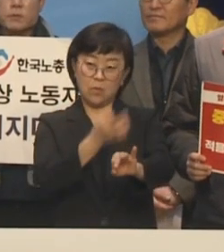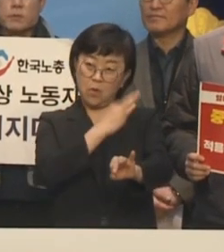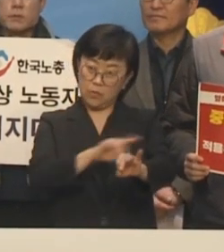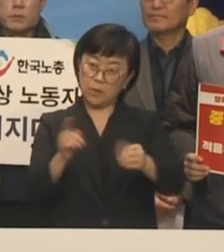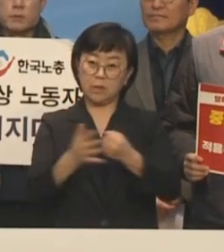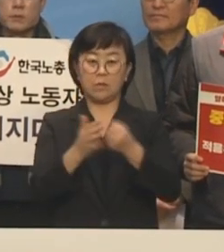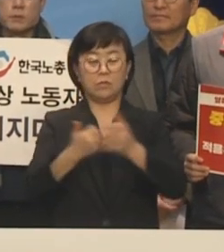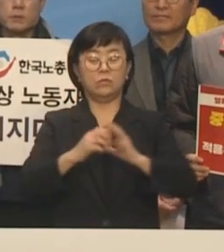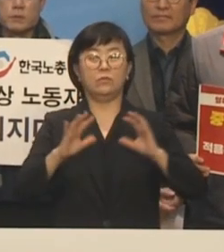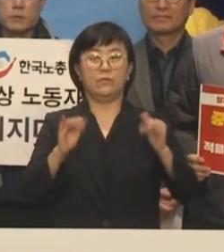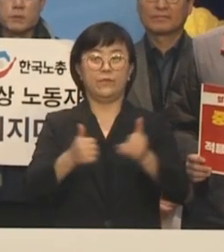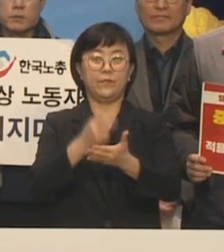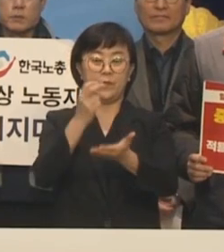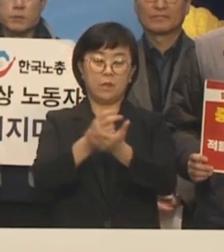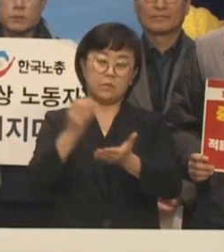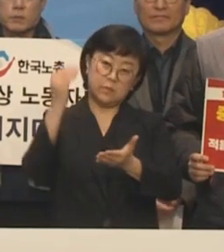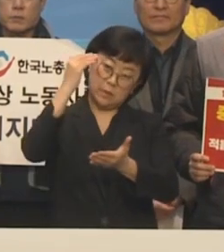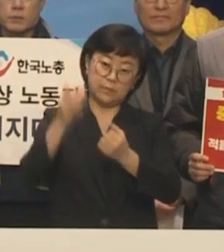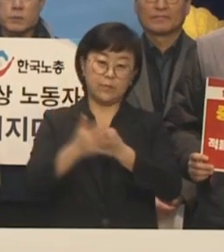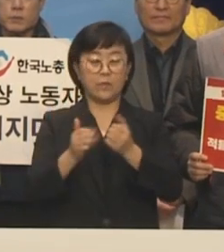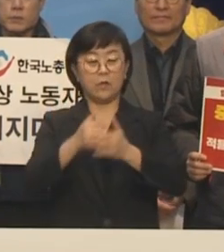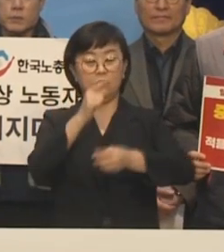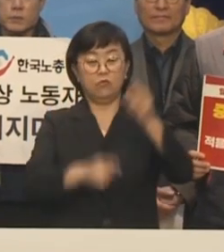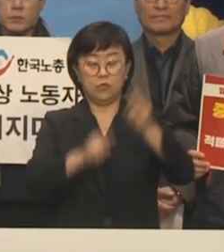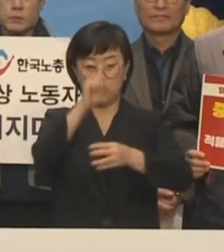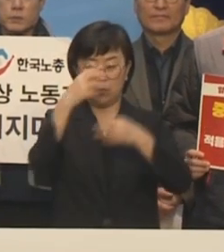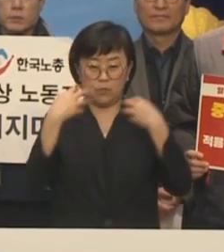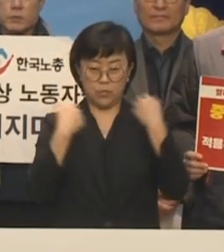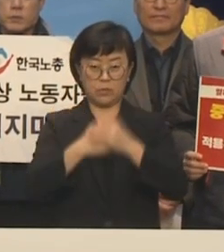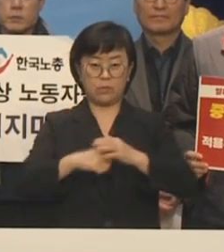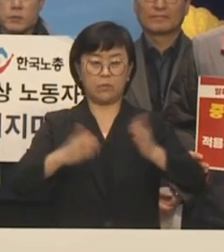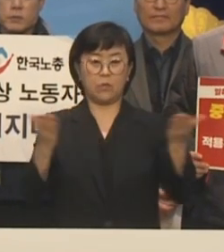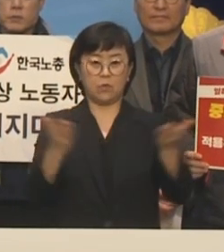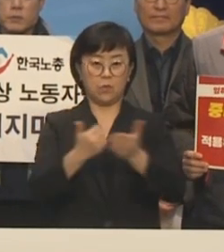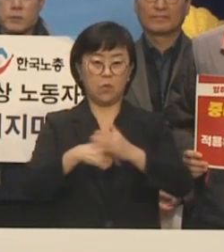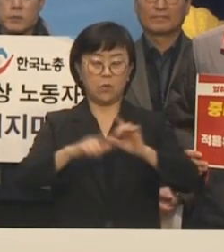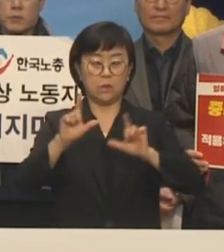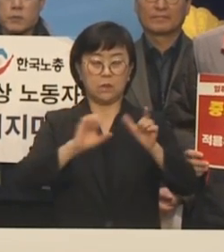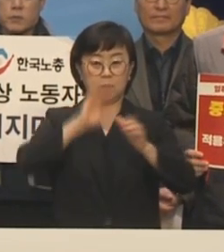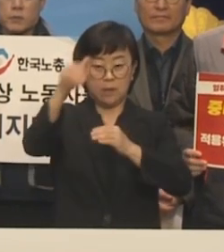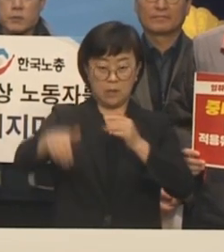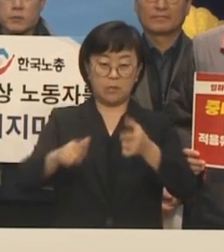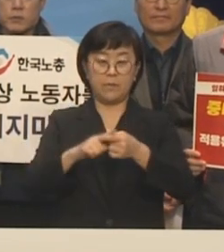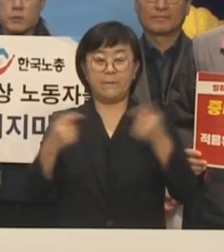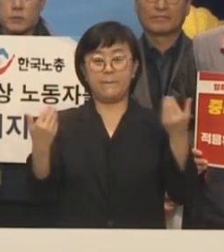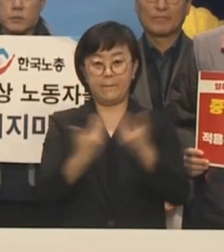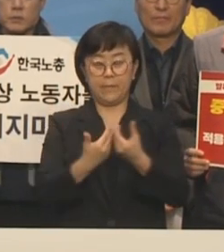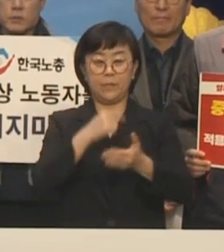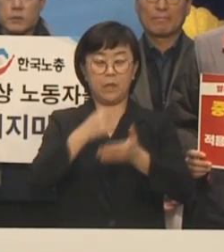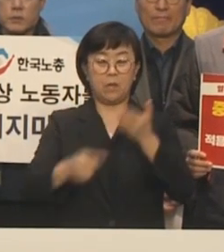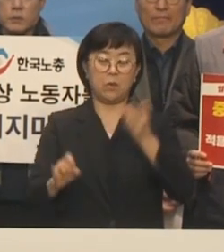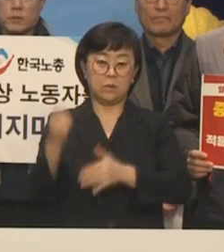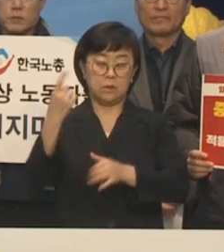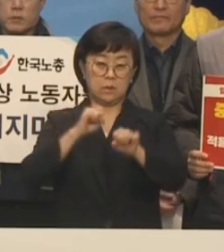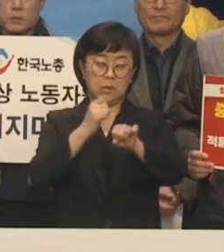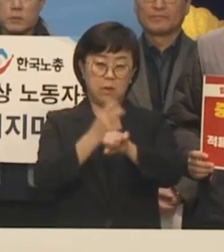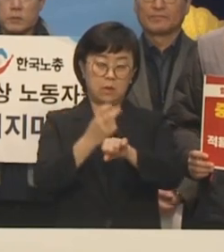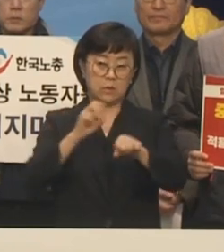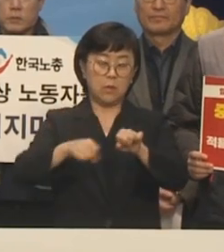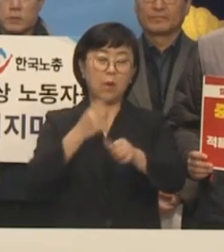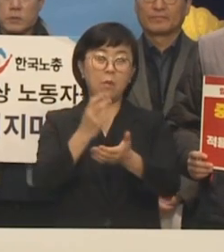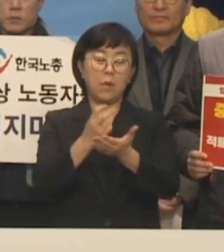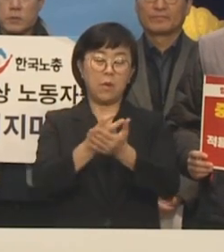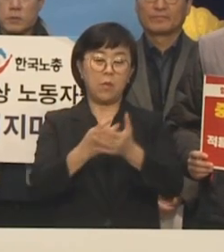입법권 침해입니다. 윤석열 정부의 노동 퇴행 단호히 반대합니다. 중대재해법 50인 미만